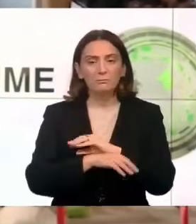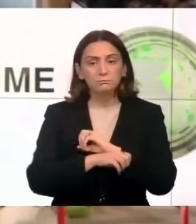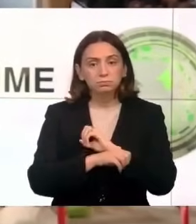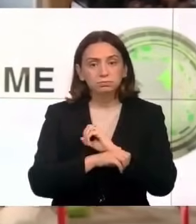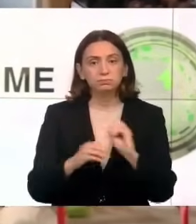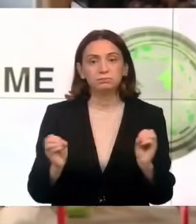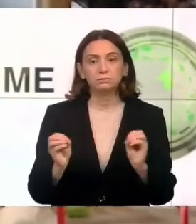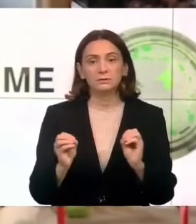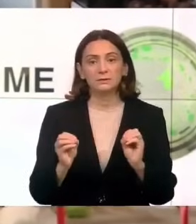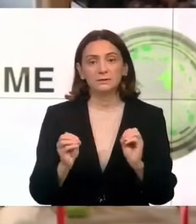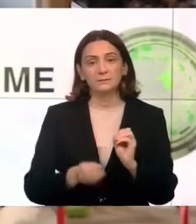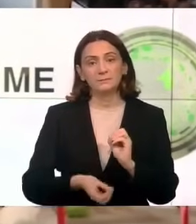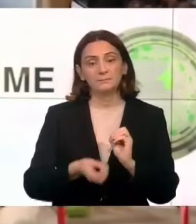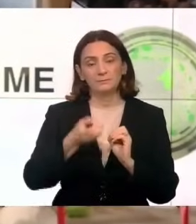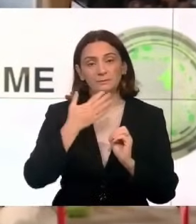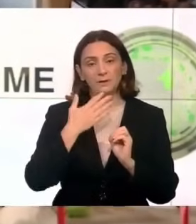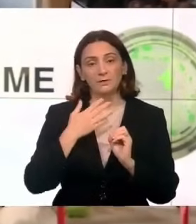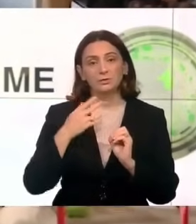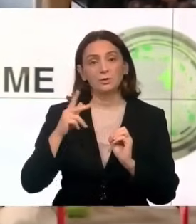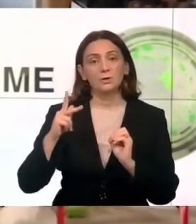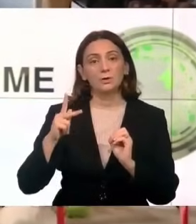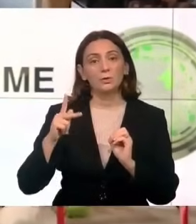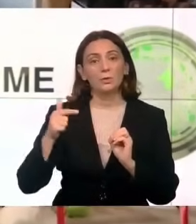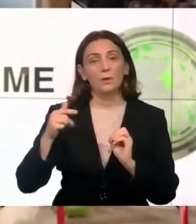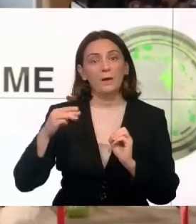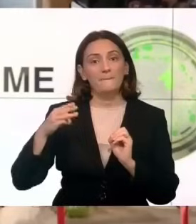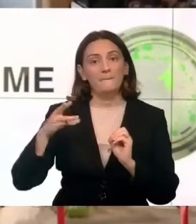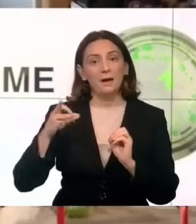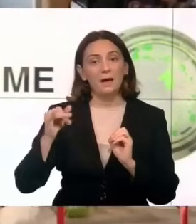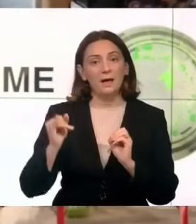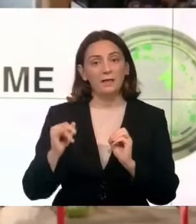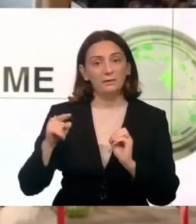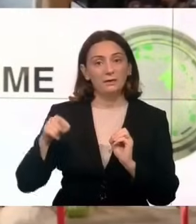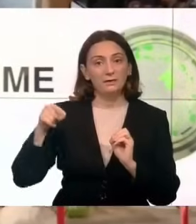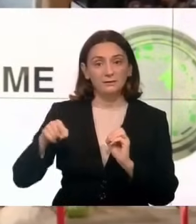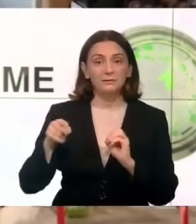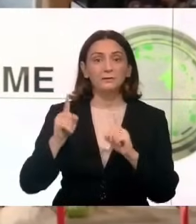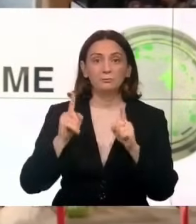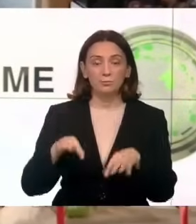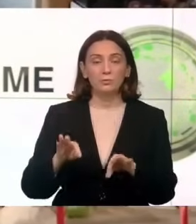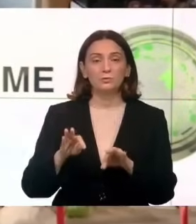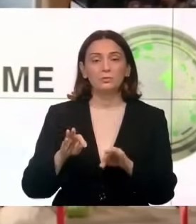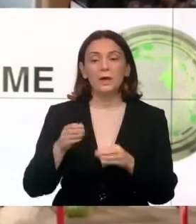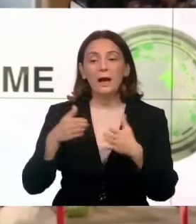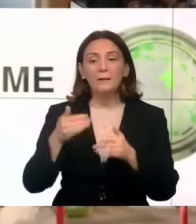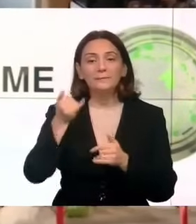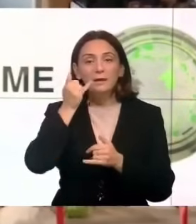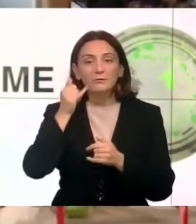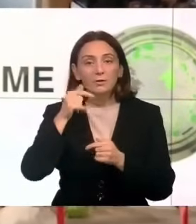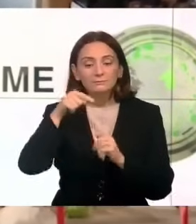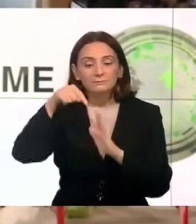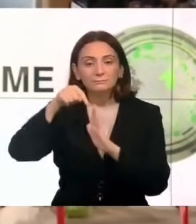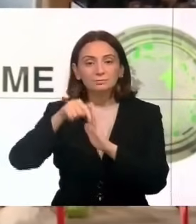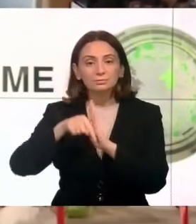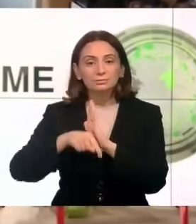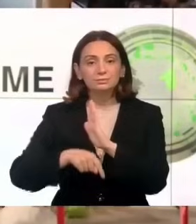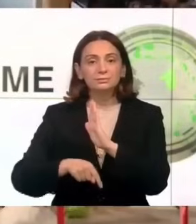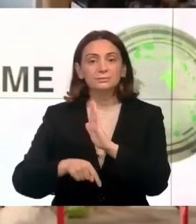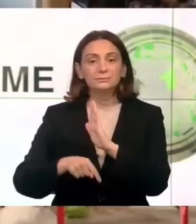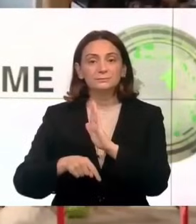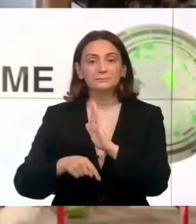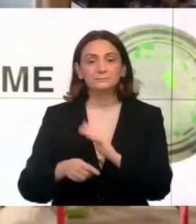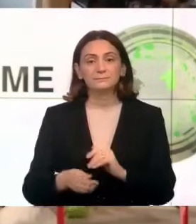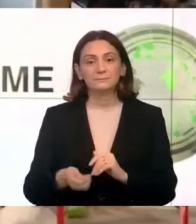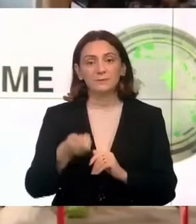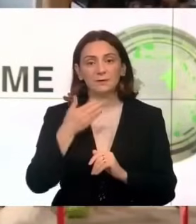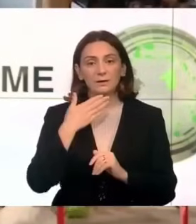përpos kallëzimit të dorëzuar nga Monika Kryemadhi për çështjen e incineratorit. Lefter Koka i pyeti prokurorët se pse e veçuan